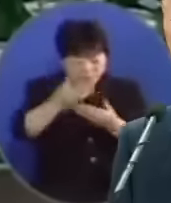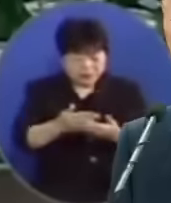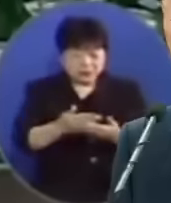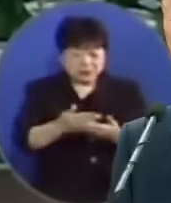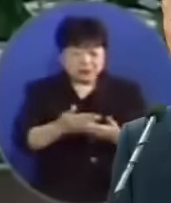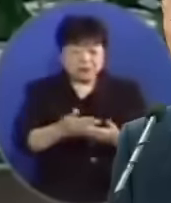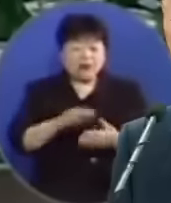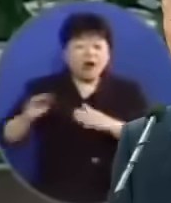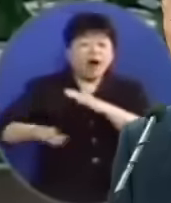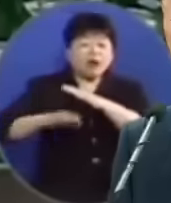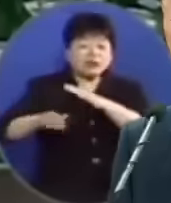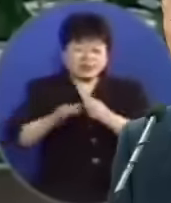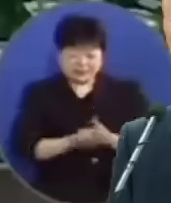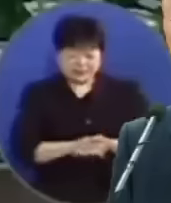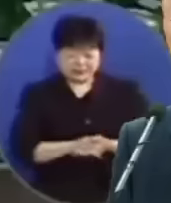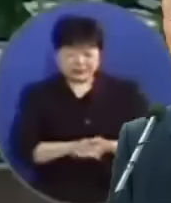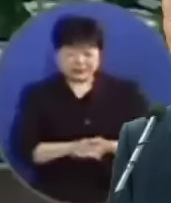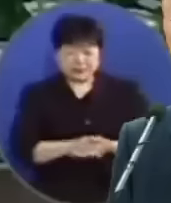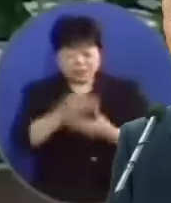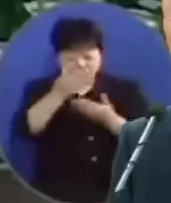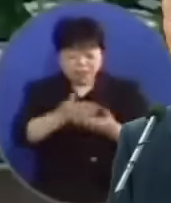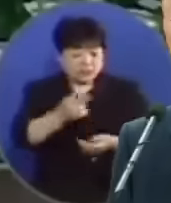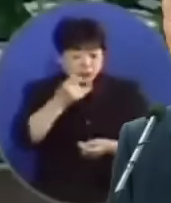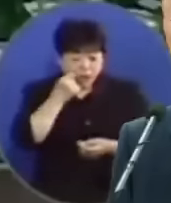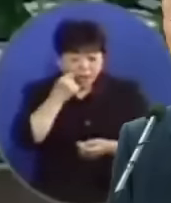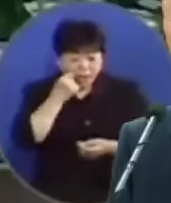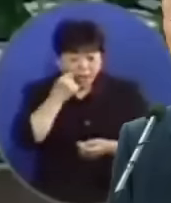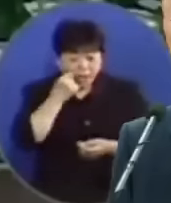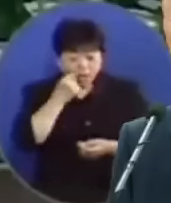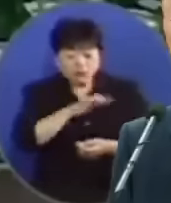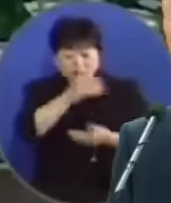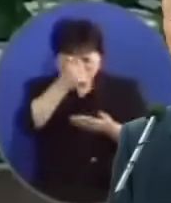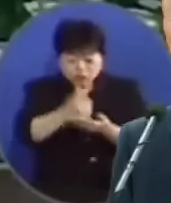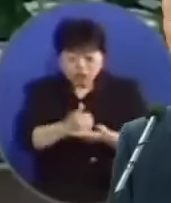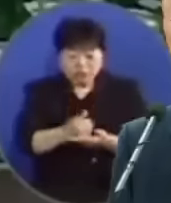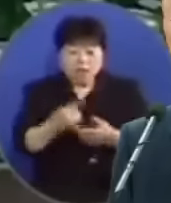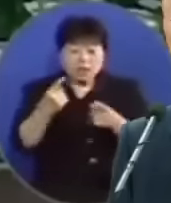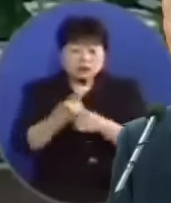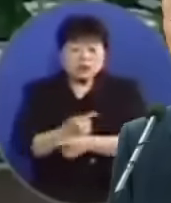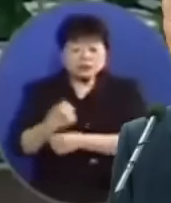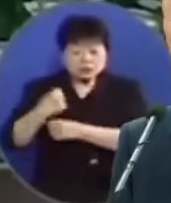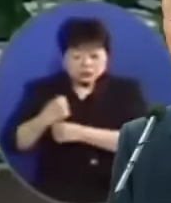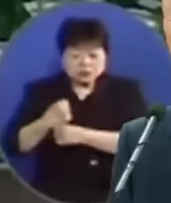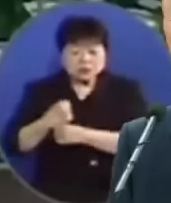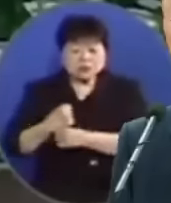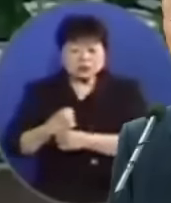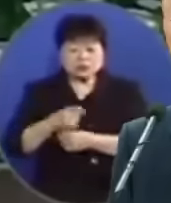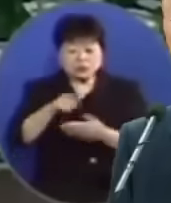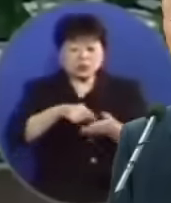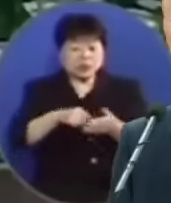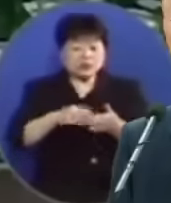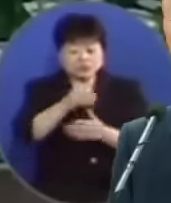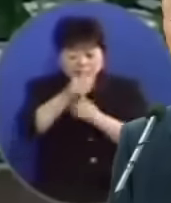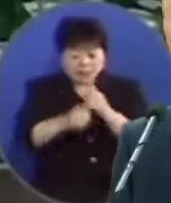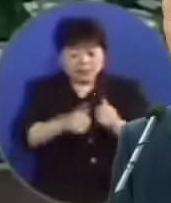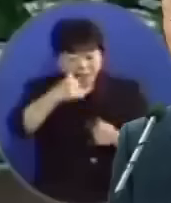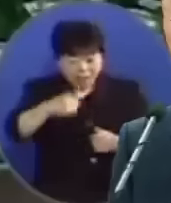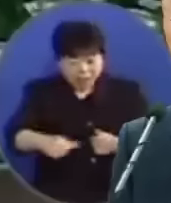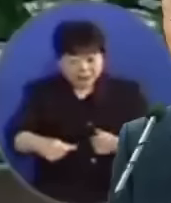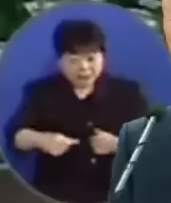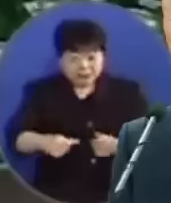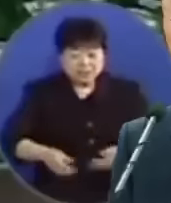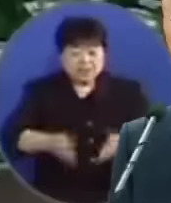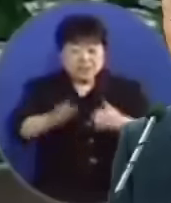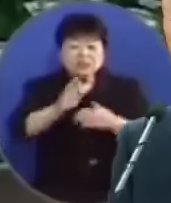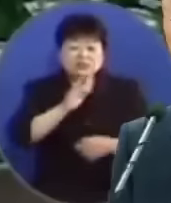것은 다 엉터리인 것입니다. 받을 수가 없어요. 우리의 죄를 대신 짊어지고 청산하신 하나님의 아들이